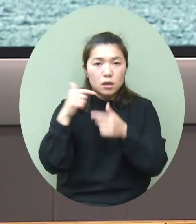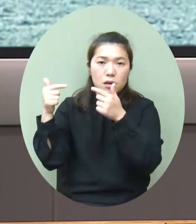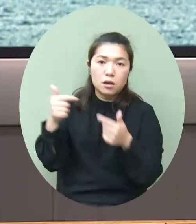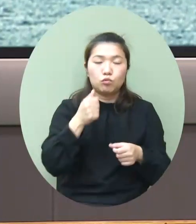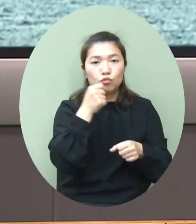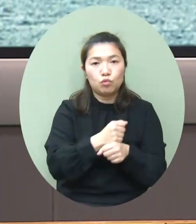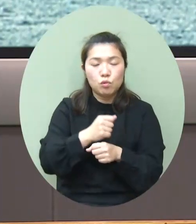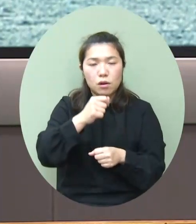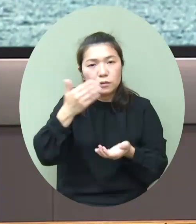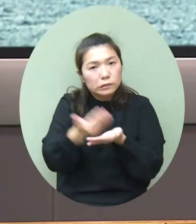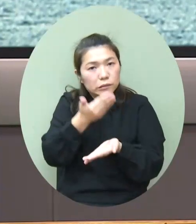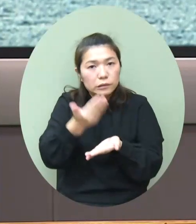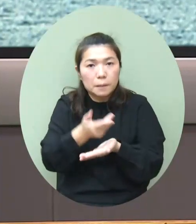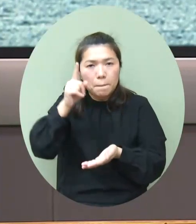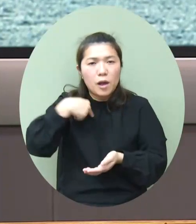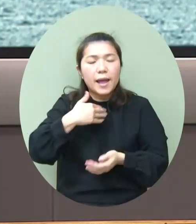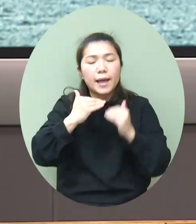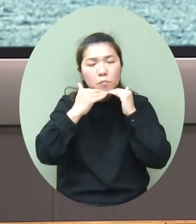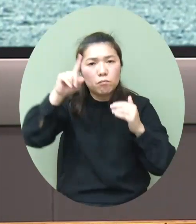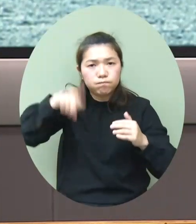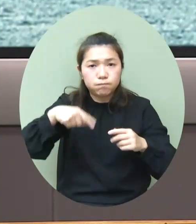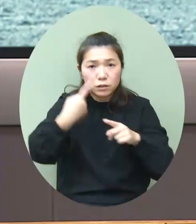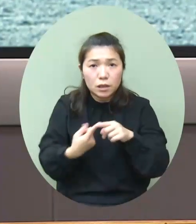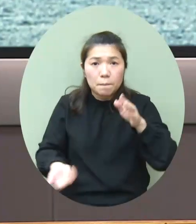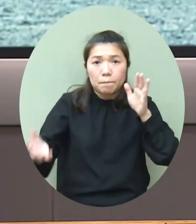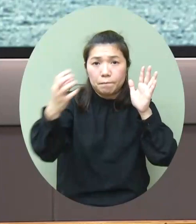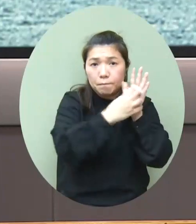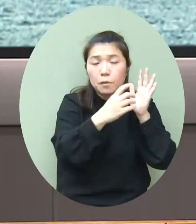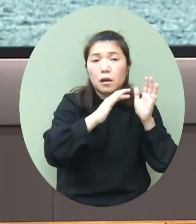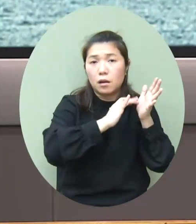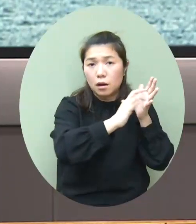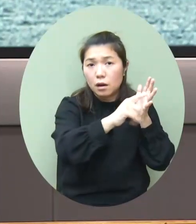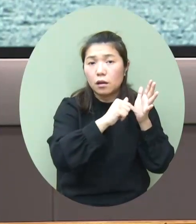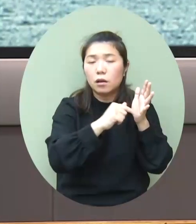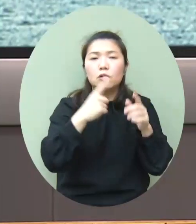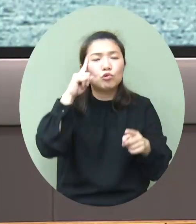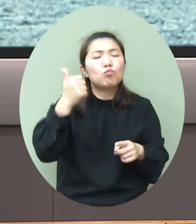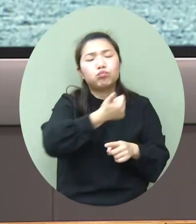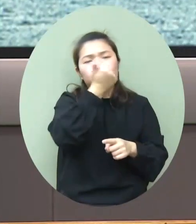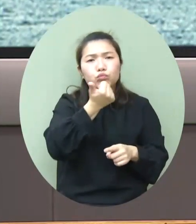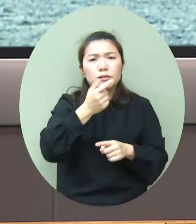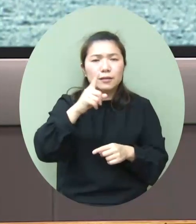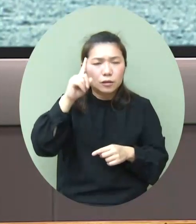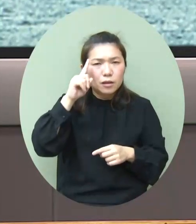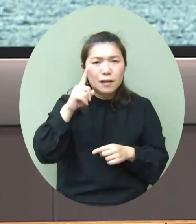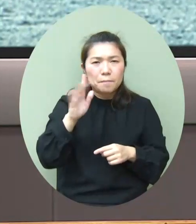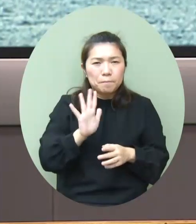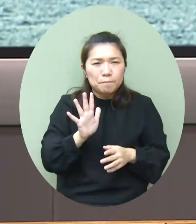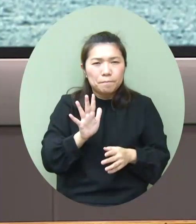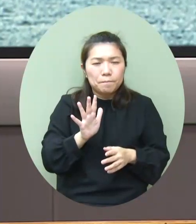但是我们会继续做测试，希望推出的时候平台是会完